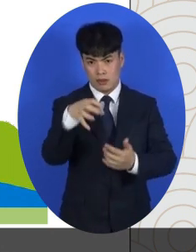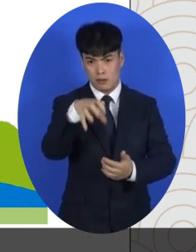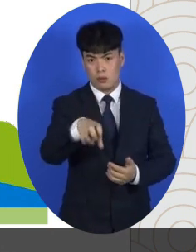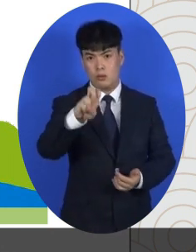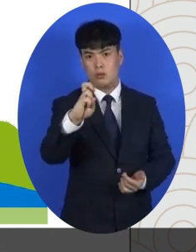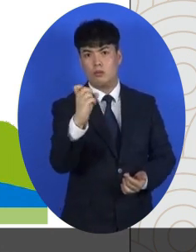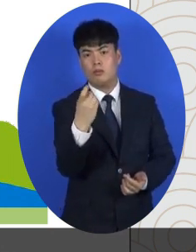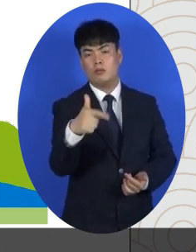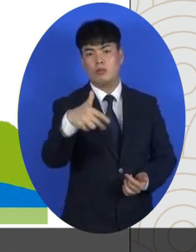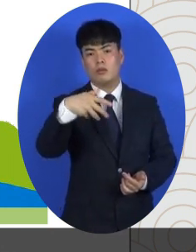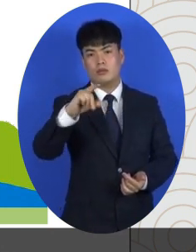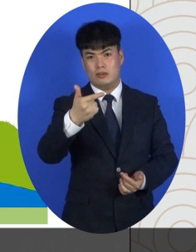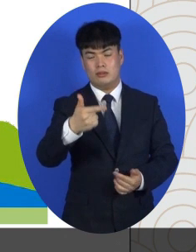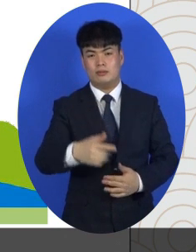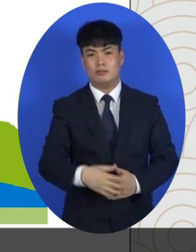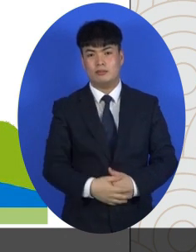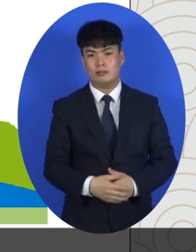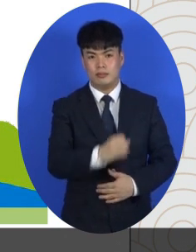목천읍입니다.